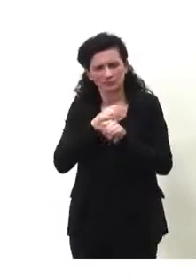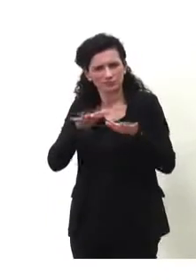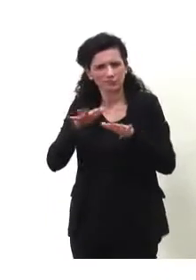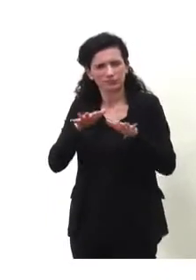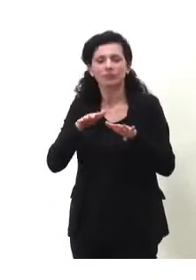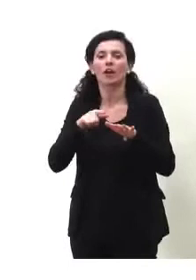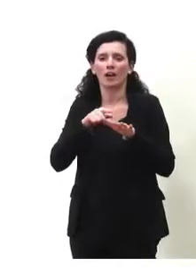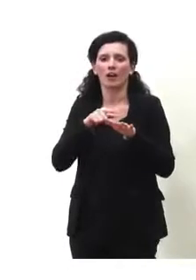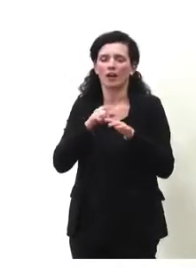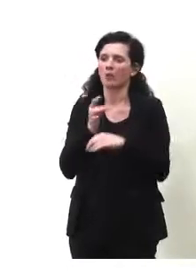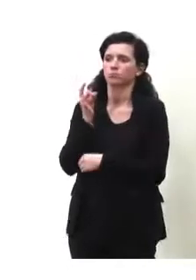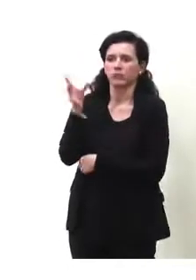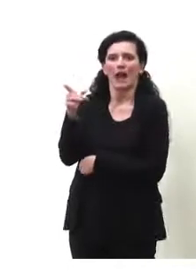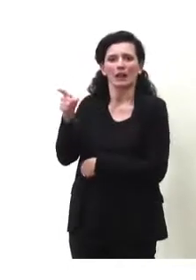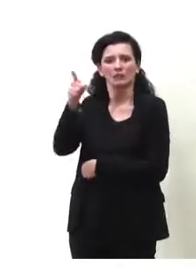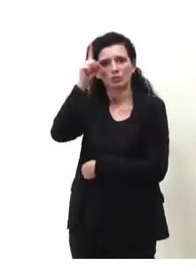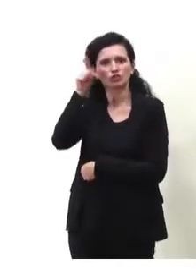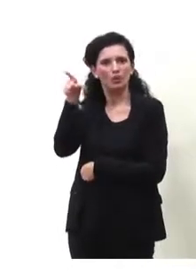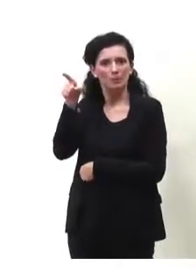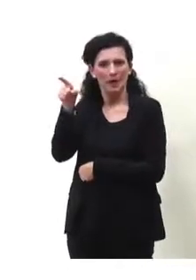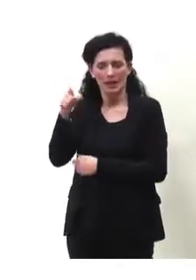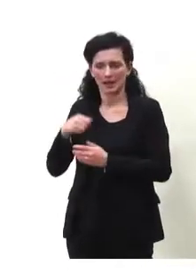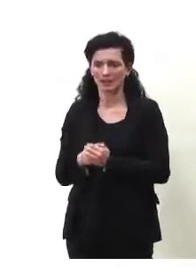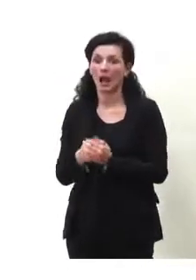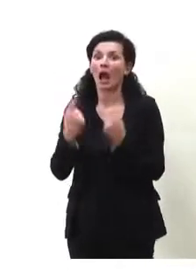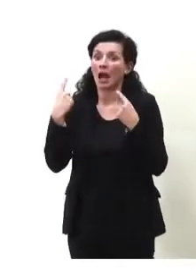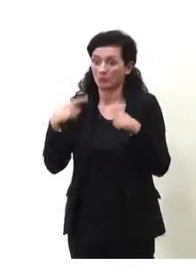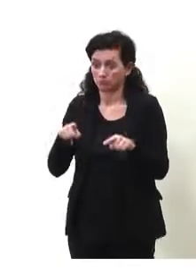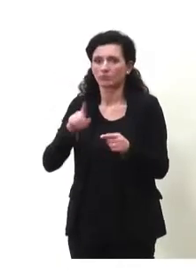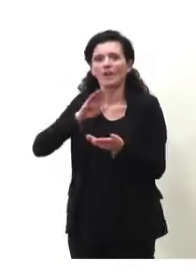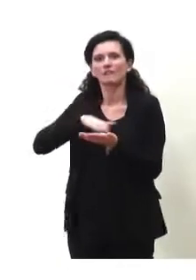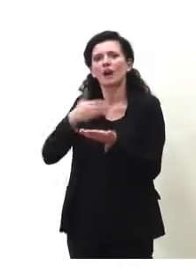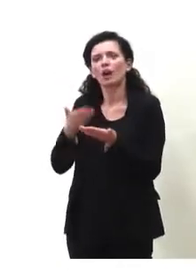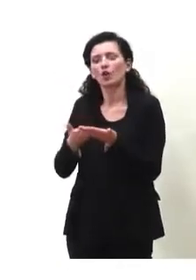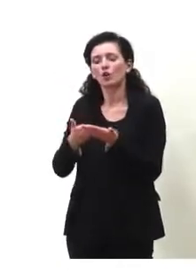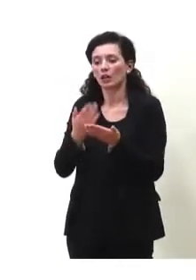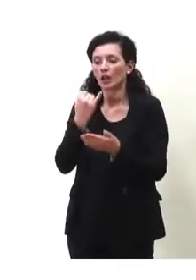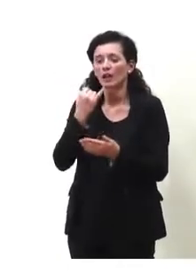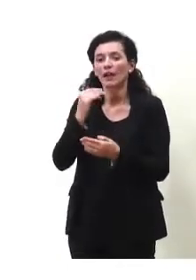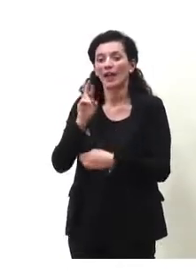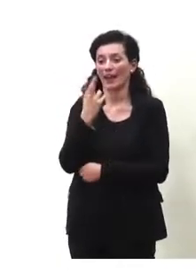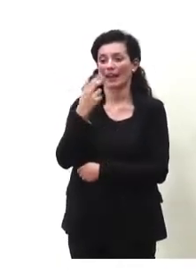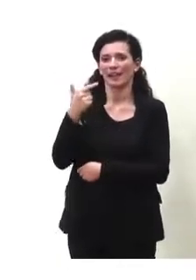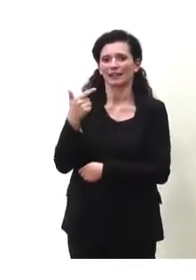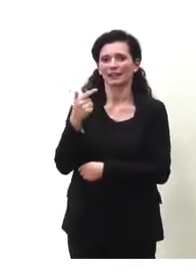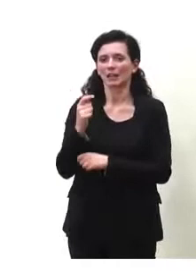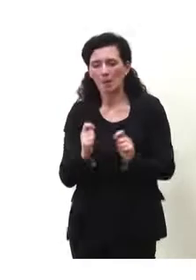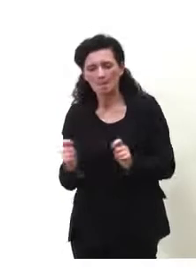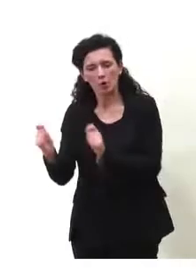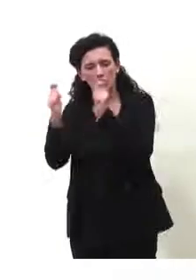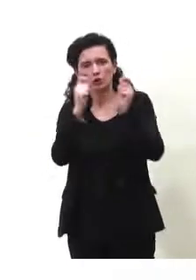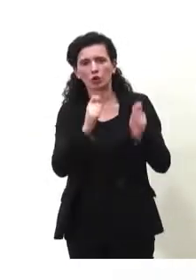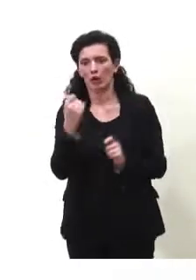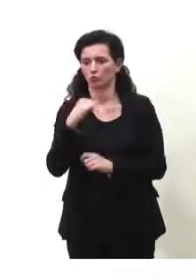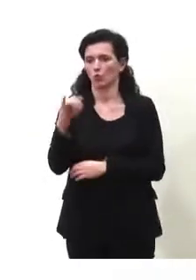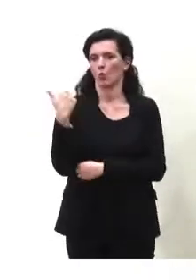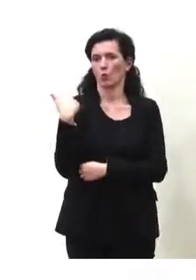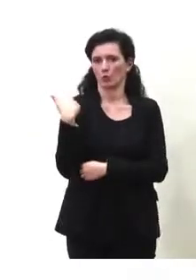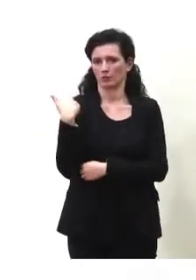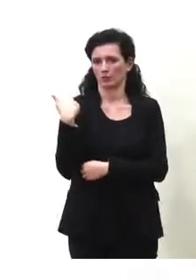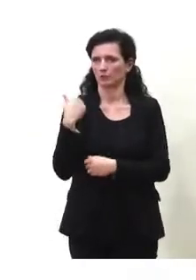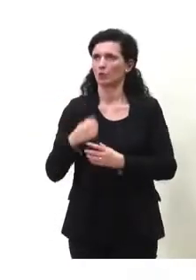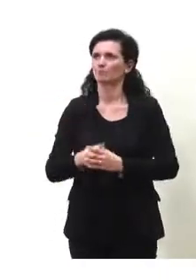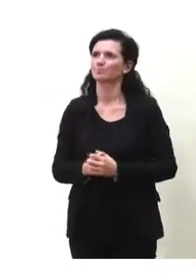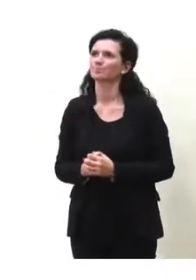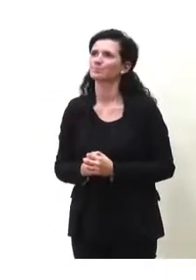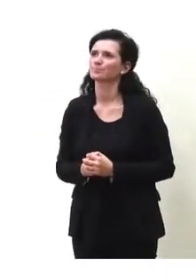Ciò detto, queste sono le stime di RT dell'ultimo monitoraggio regionale.